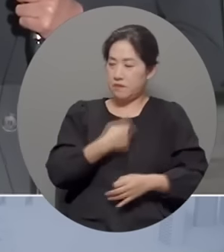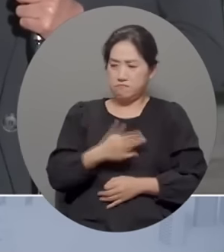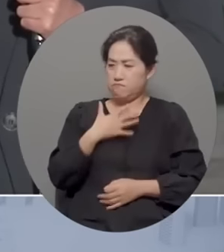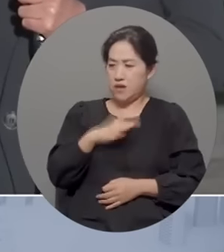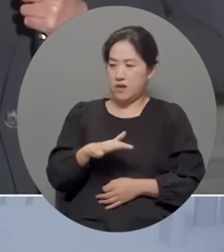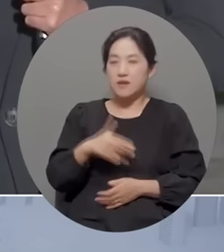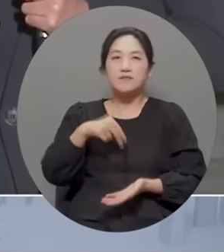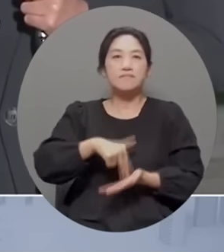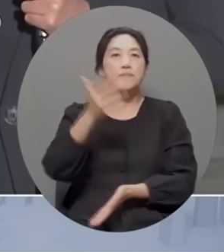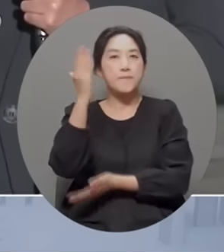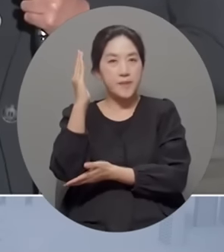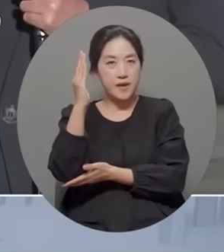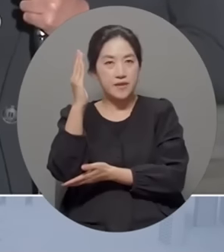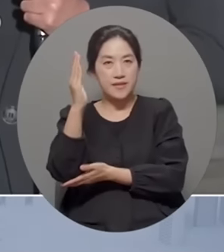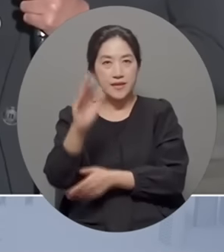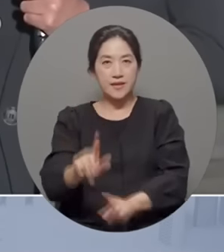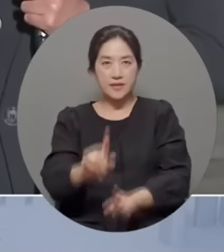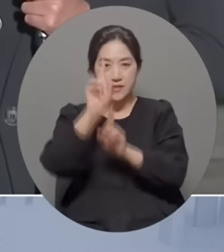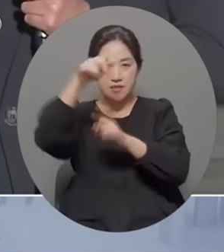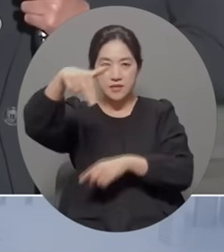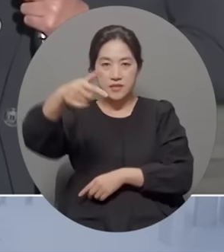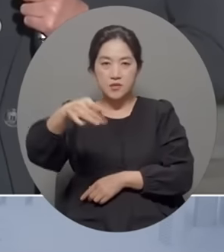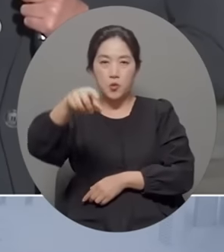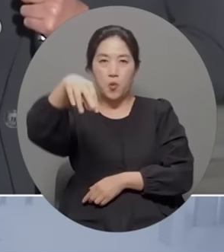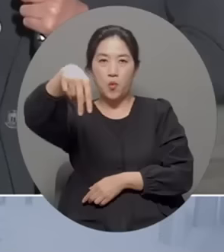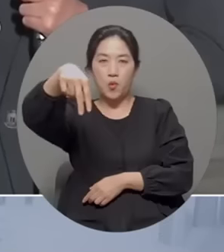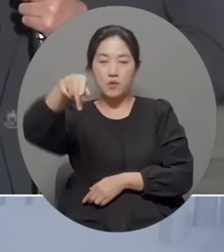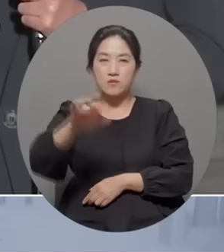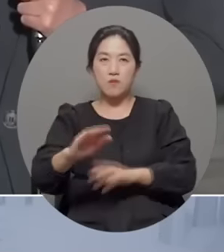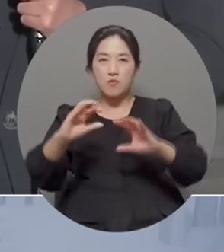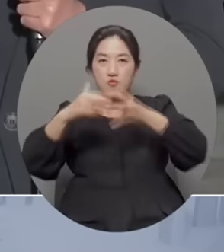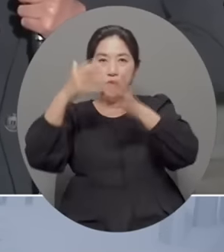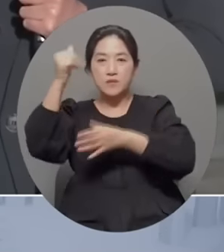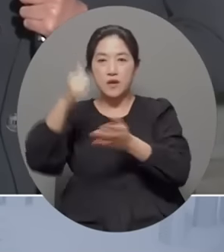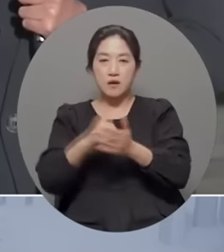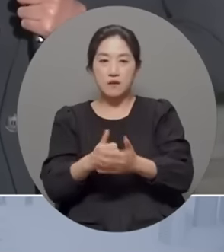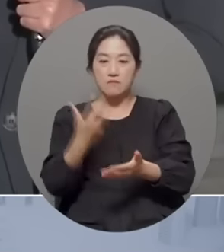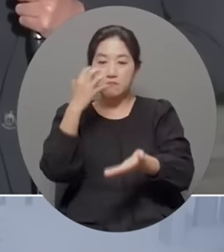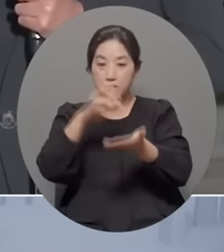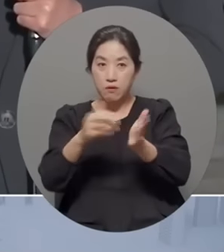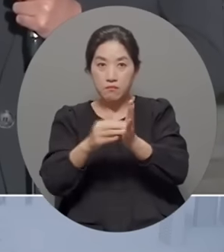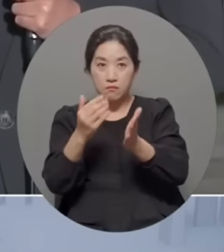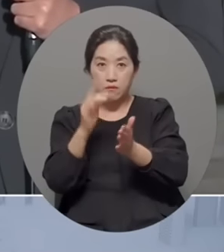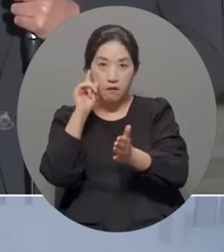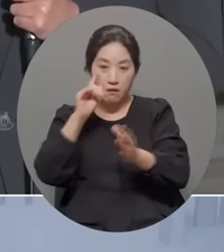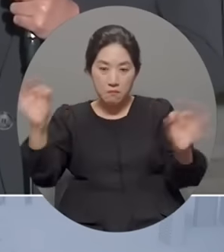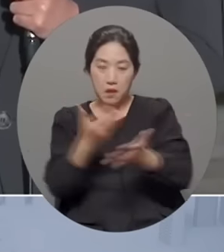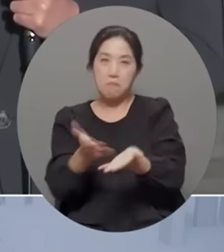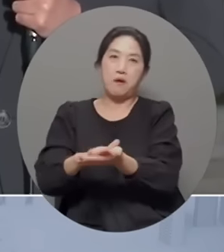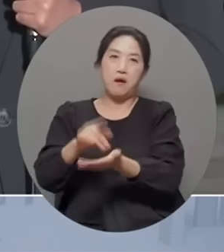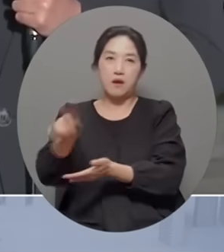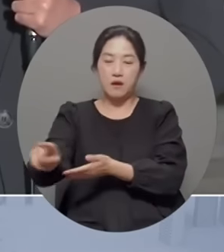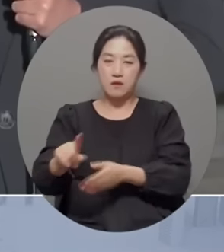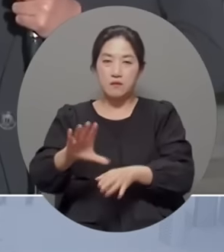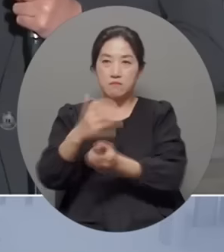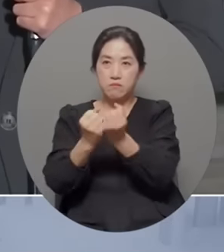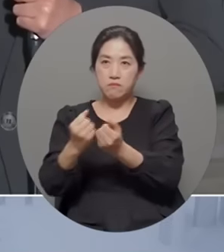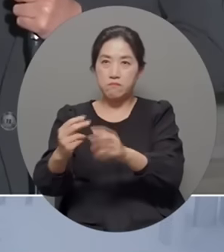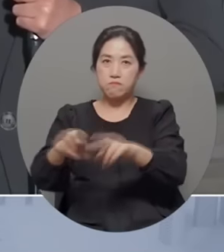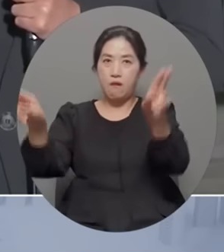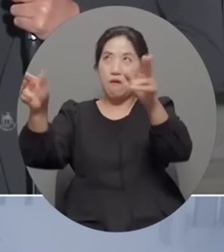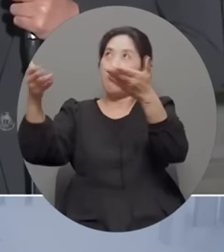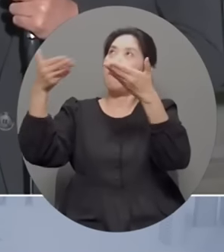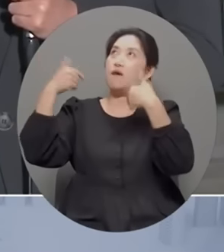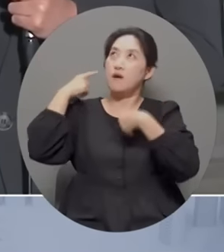부인해왔습니다. 이종섭 당시 국방부 장관이 하루 만에 결재를 뒤집고 언론 브리핑을 취소한 배경에 윤석열